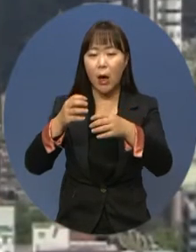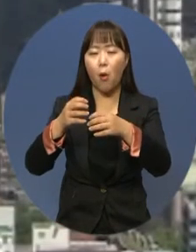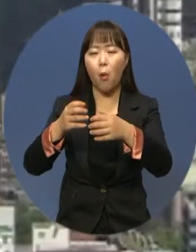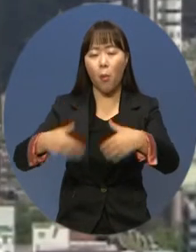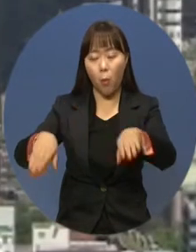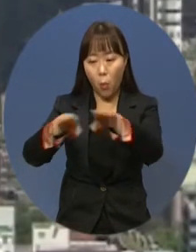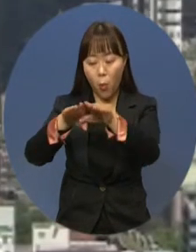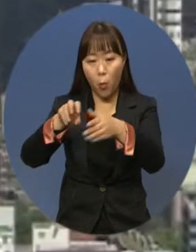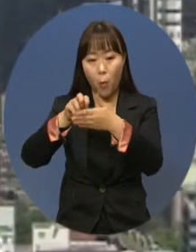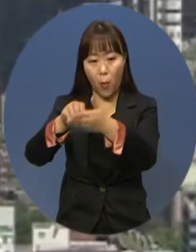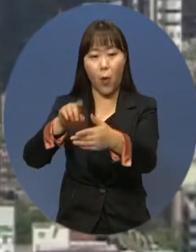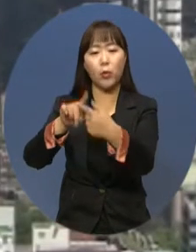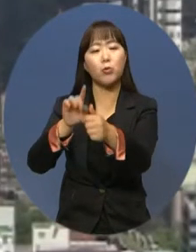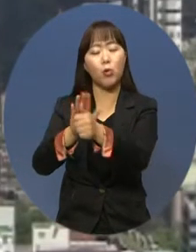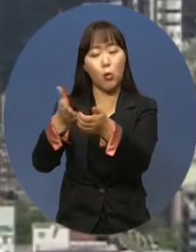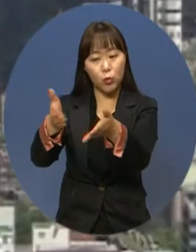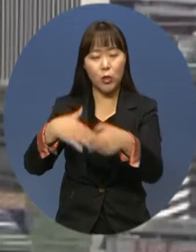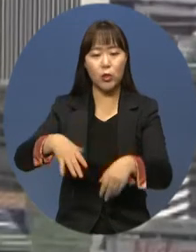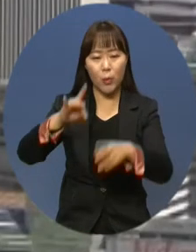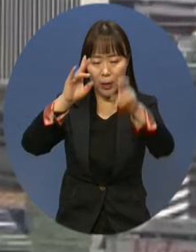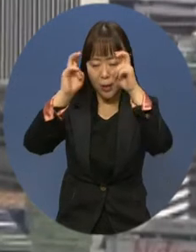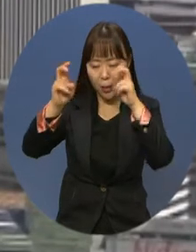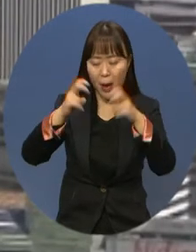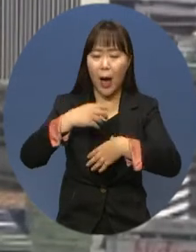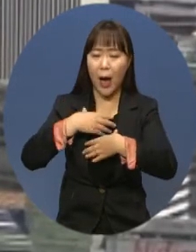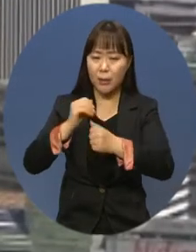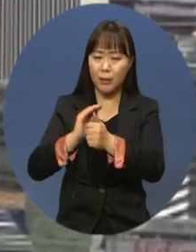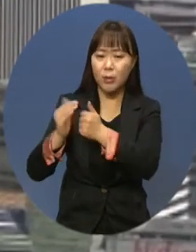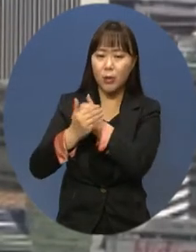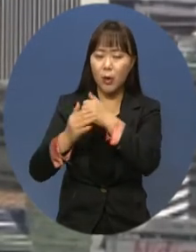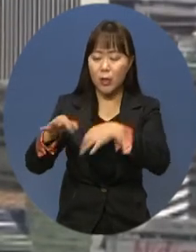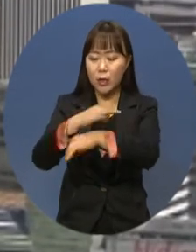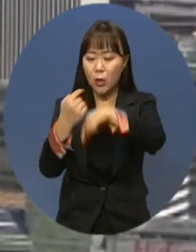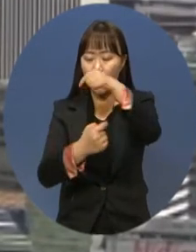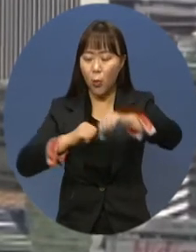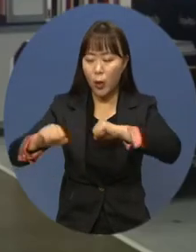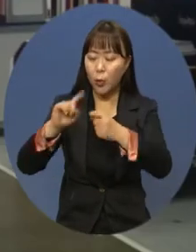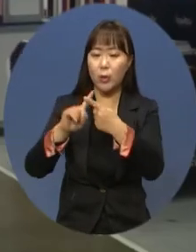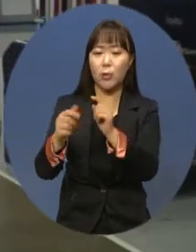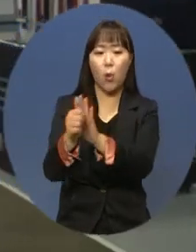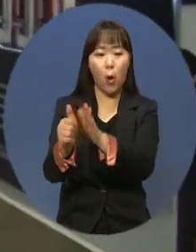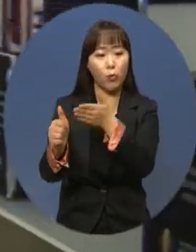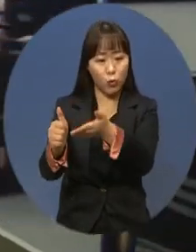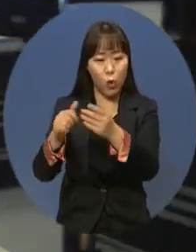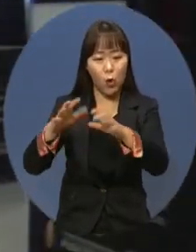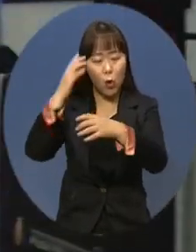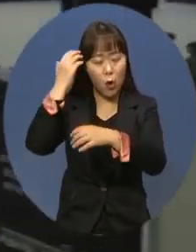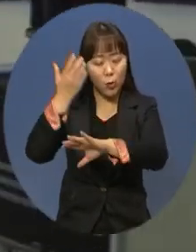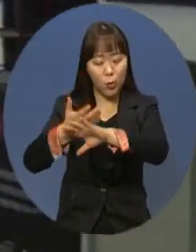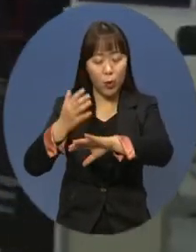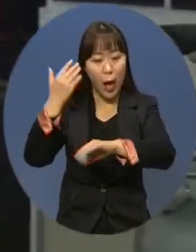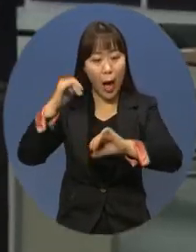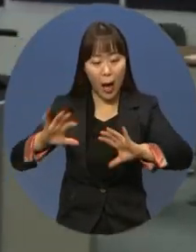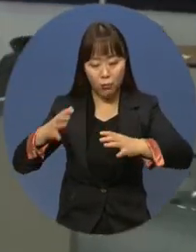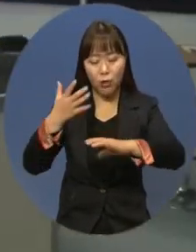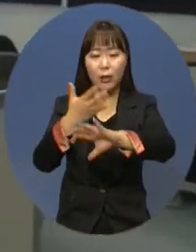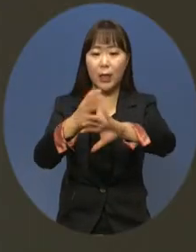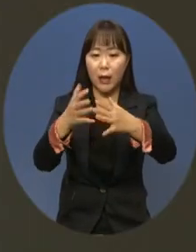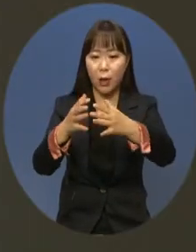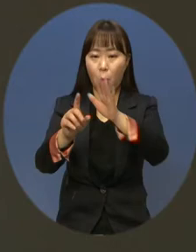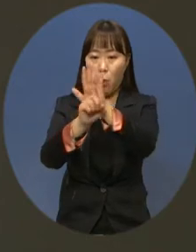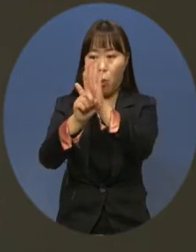지원하는 등 창업 초기 기업의 안정적 경영 활동을 돕고 국내외 전시회에 참가하는 기업에는